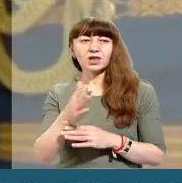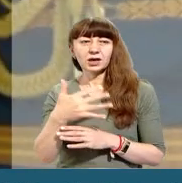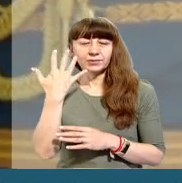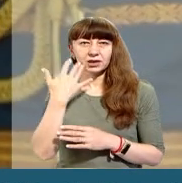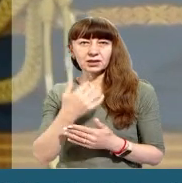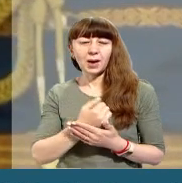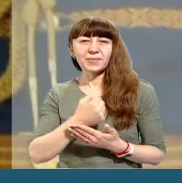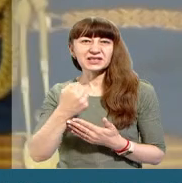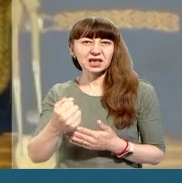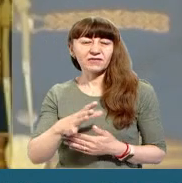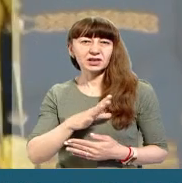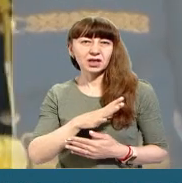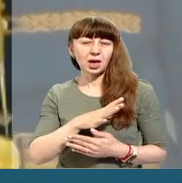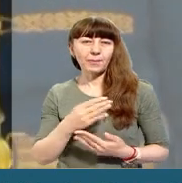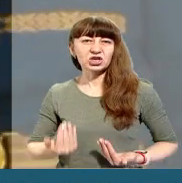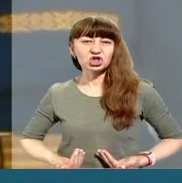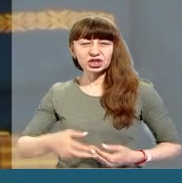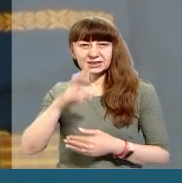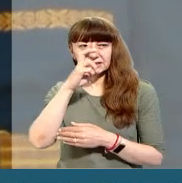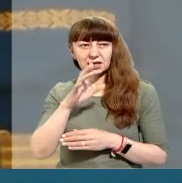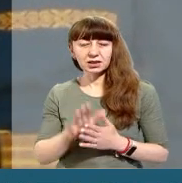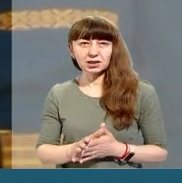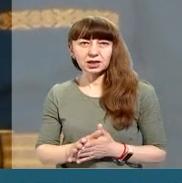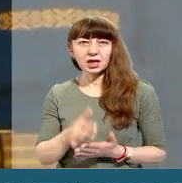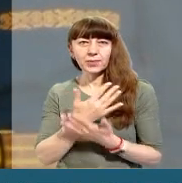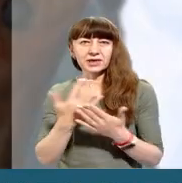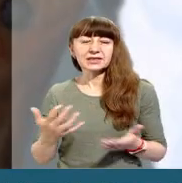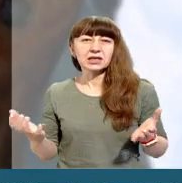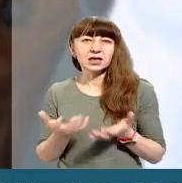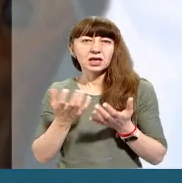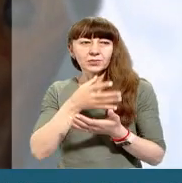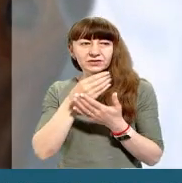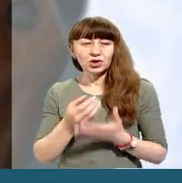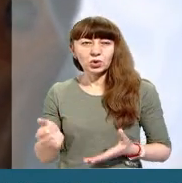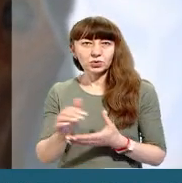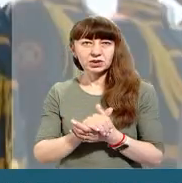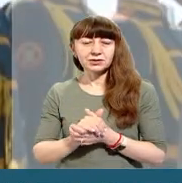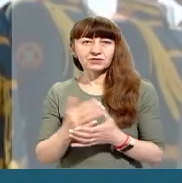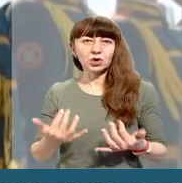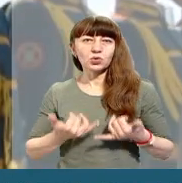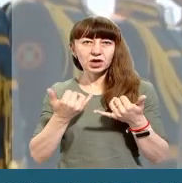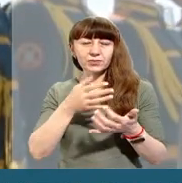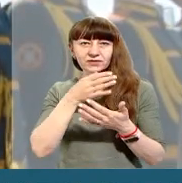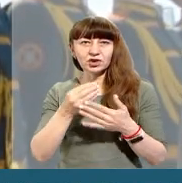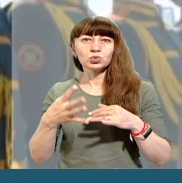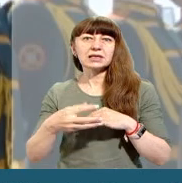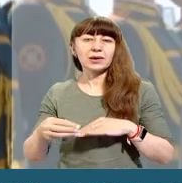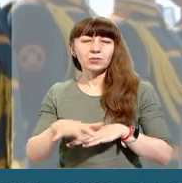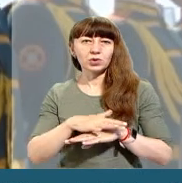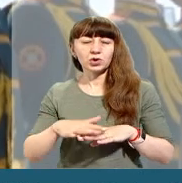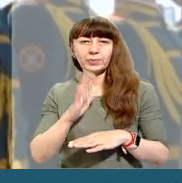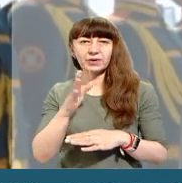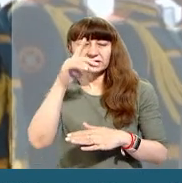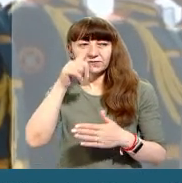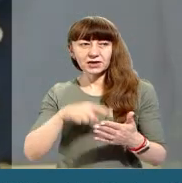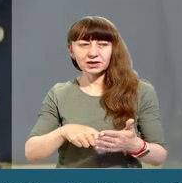Бірлігін бекем ұстаған, ел мен жерін қорғаған байтақ даланы өзінің қарашығындай